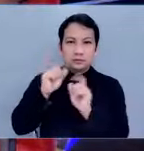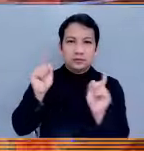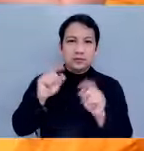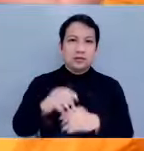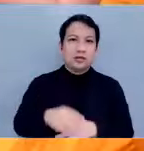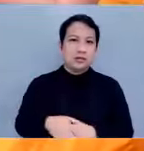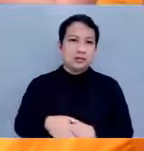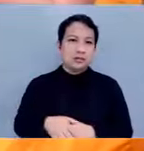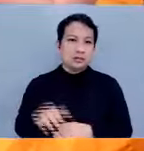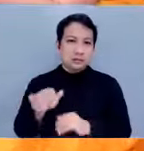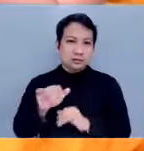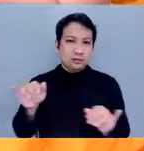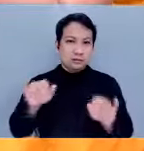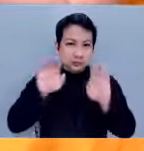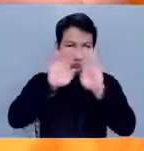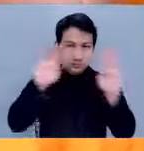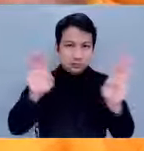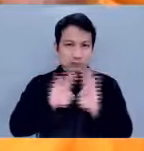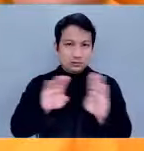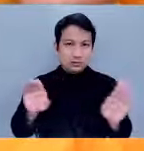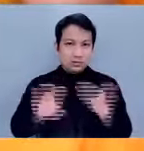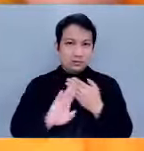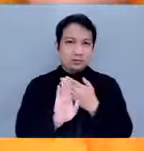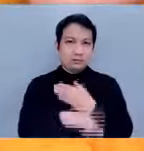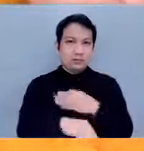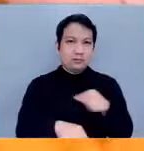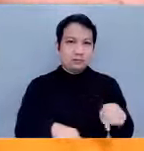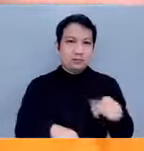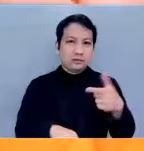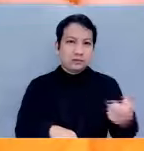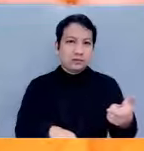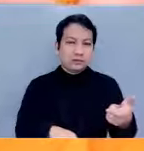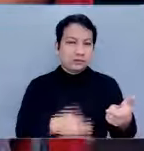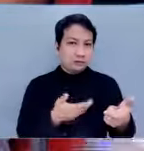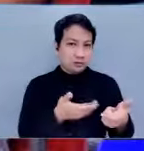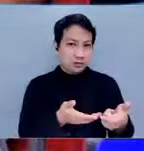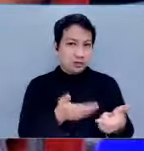ganyan tayo kabukas sa kanila, ibabalik nila sa atin. Talaga, kasi... kasi